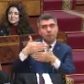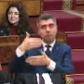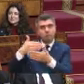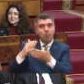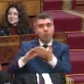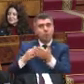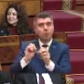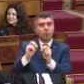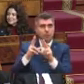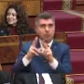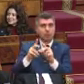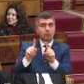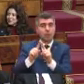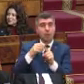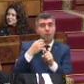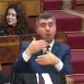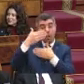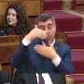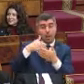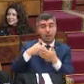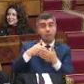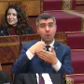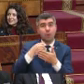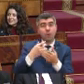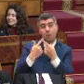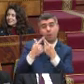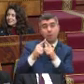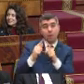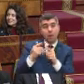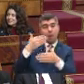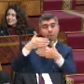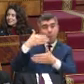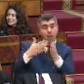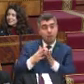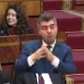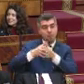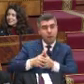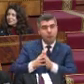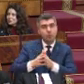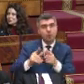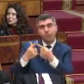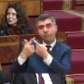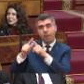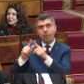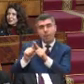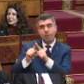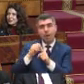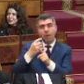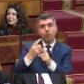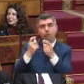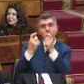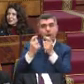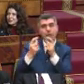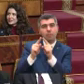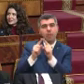انه البلاد بحال المغرب اللي كنا كنتوقعوا انها تكون بلد رائد في بناء السفن كنلقاو واحد المجموعه ديال الاحواض المعطله. سيد الوزير، لا